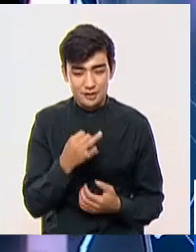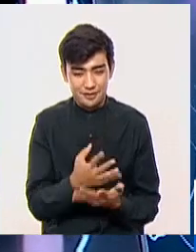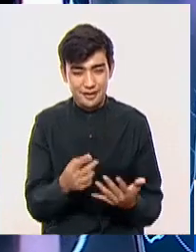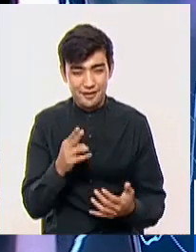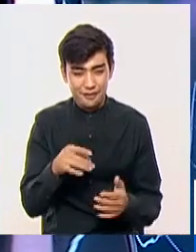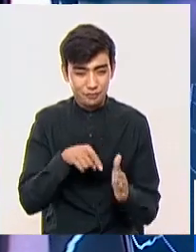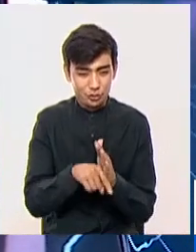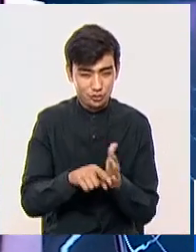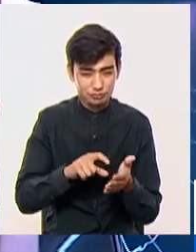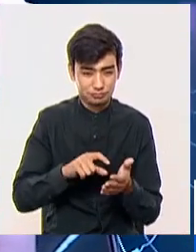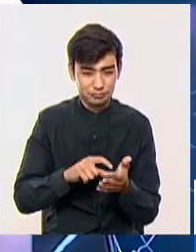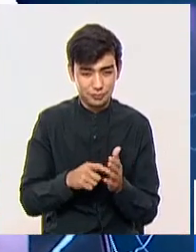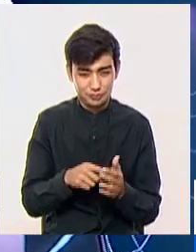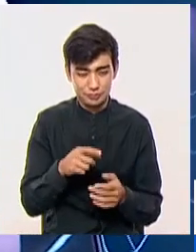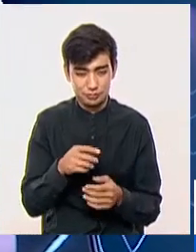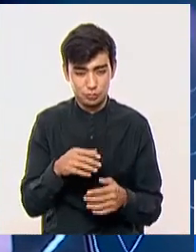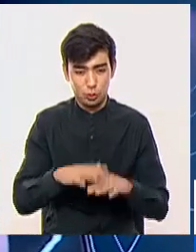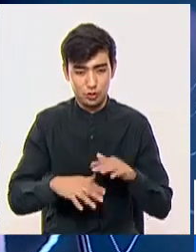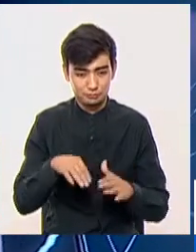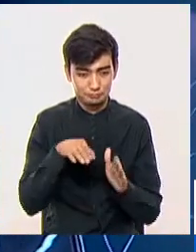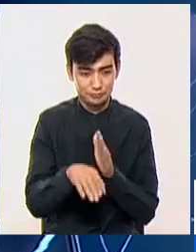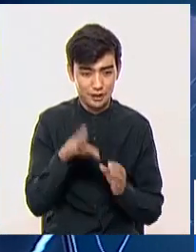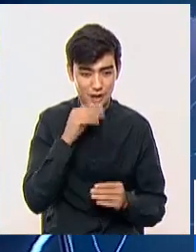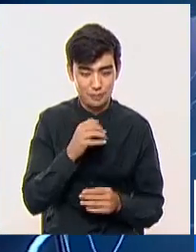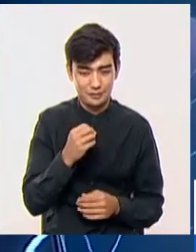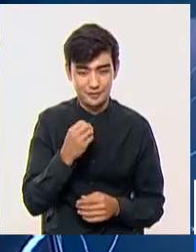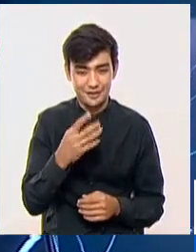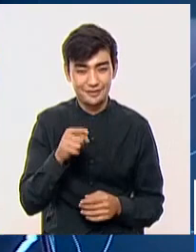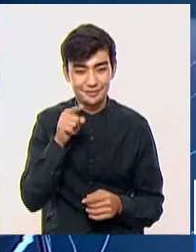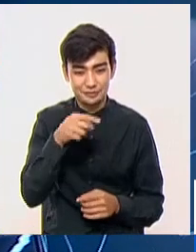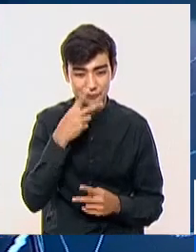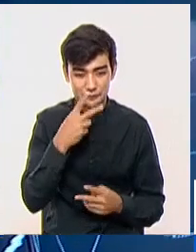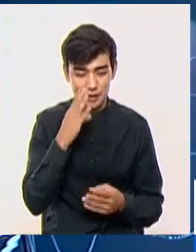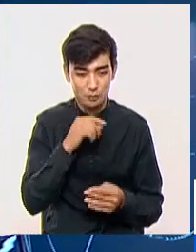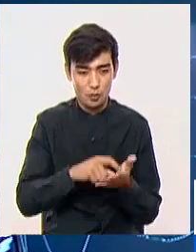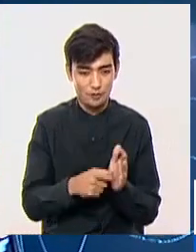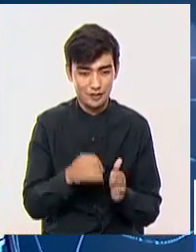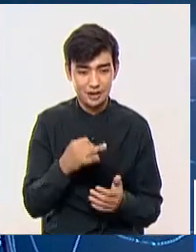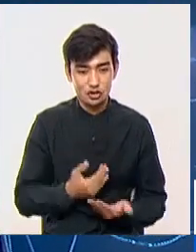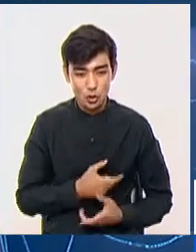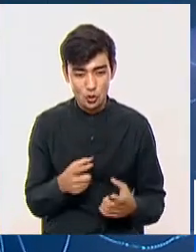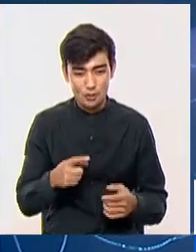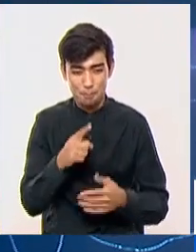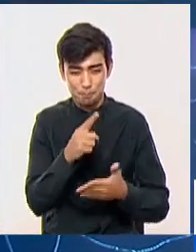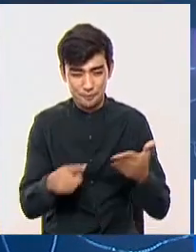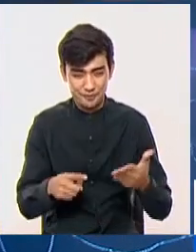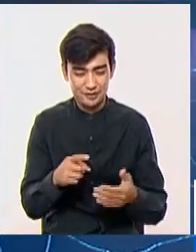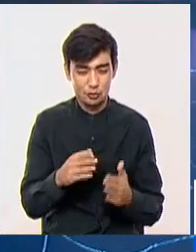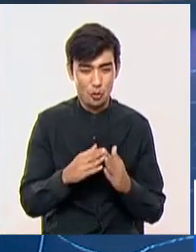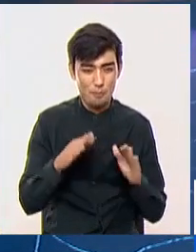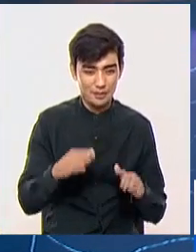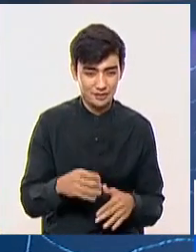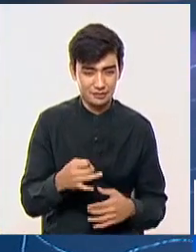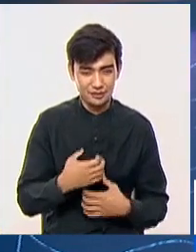пәтердің ішкі қабырғаларындағы адам қолы сиятындай жарықтардан тіпті арғы бөлме көрінеді. Тұрғындар қабырғалары сөгіліп жатқан үйде